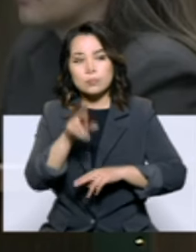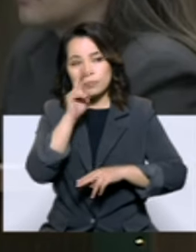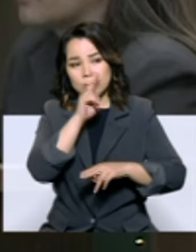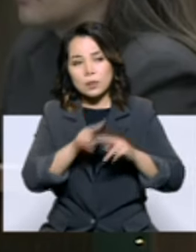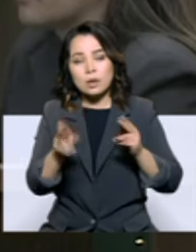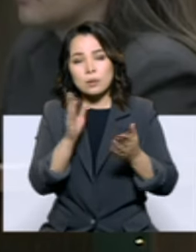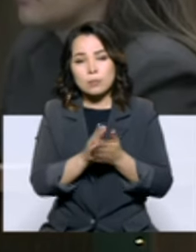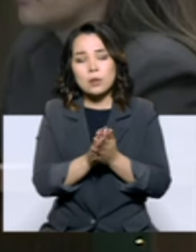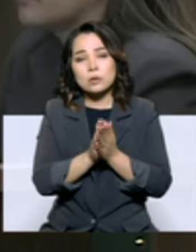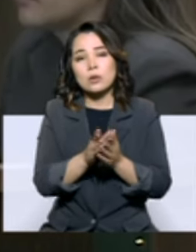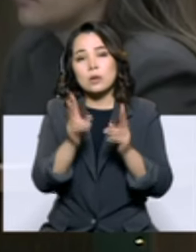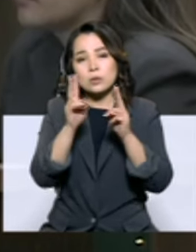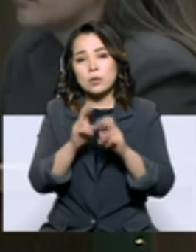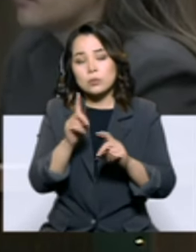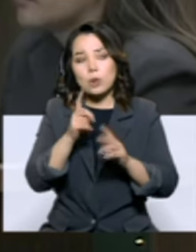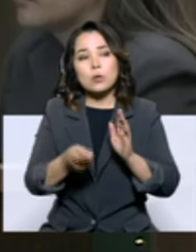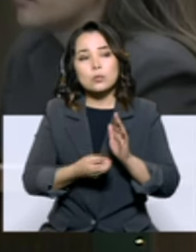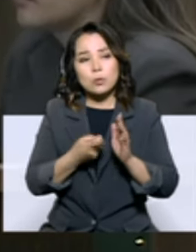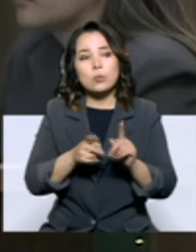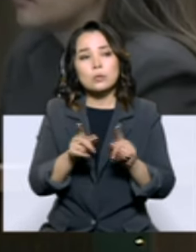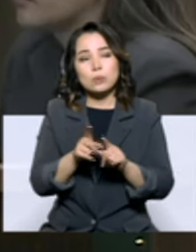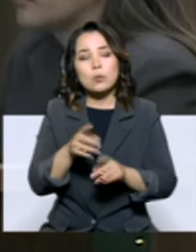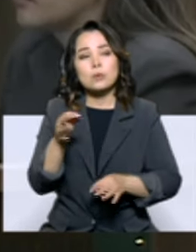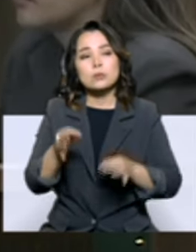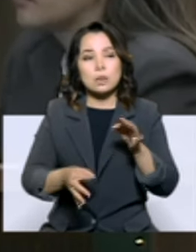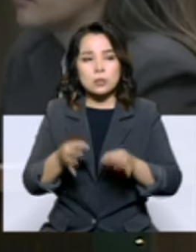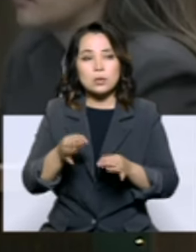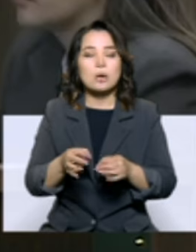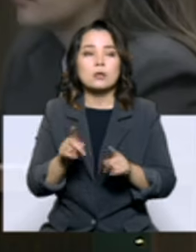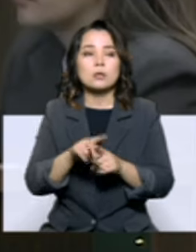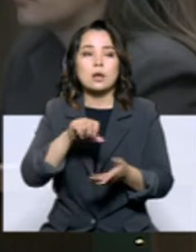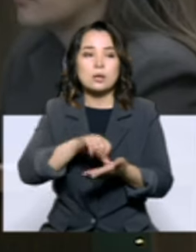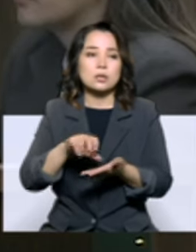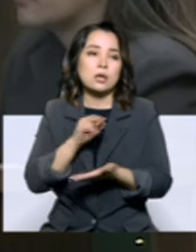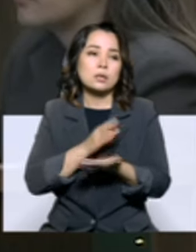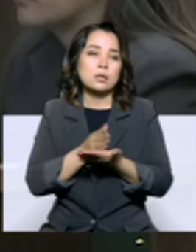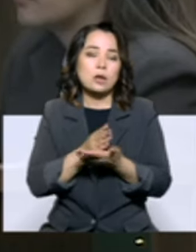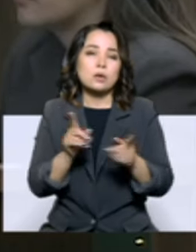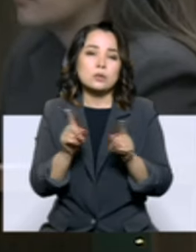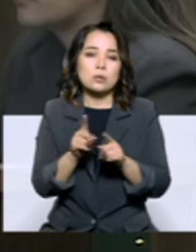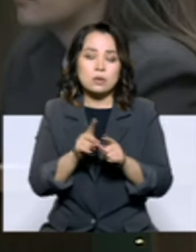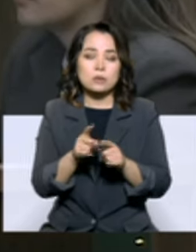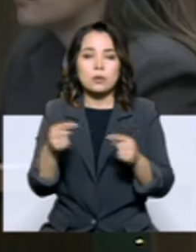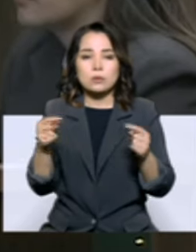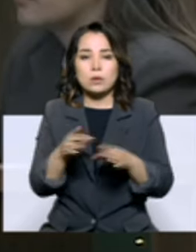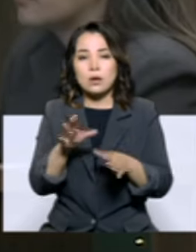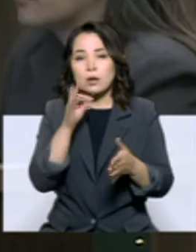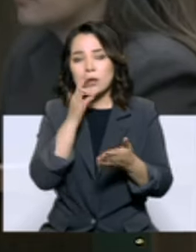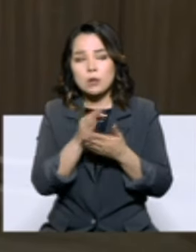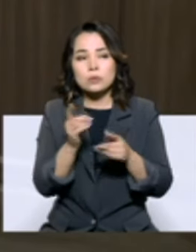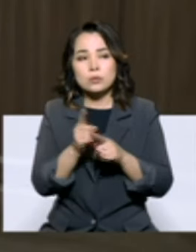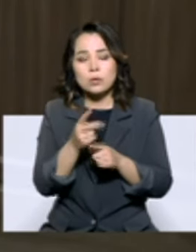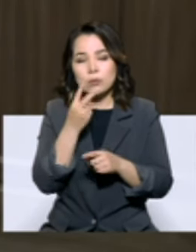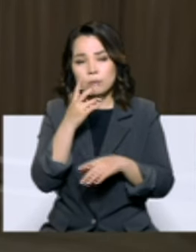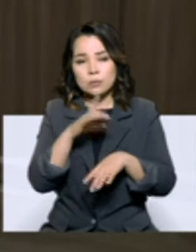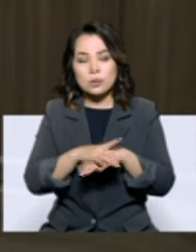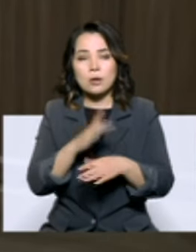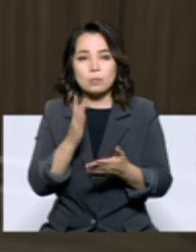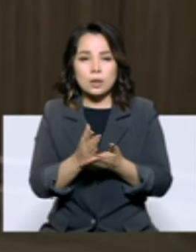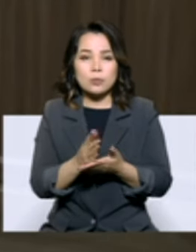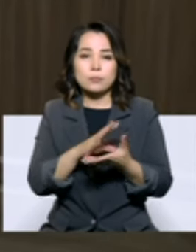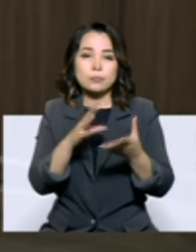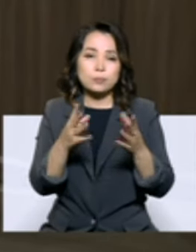жалынбаса, тергеулі сотты адам болып, ешбір қызметке жарамай, басы қатерге түсіп өткені.